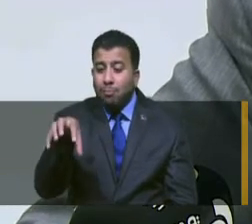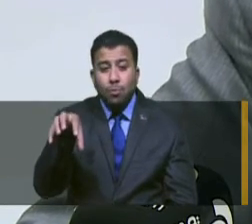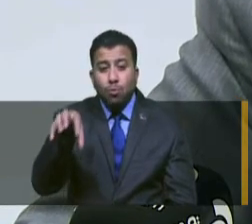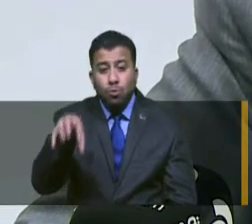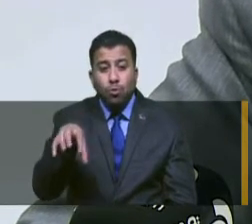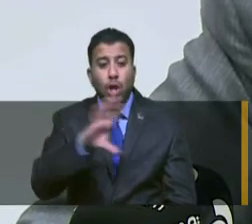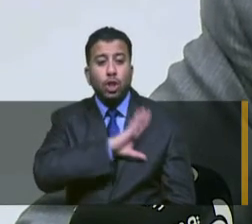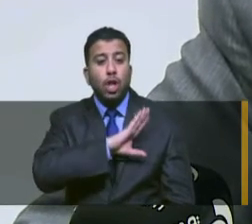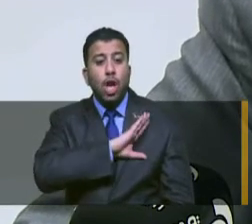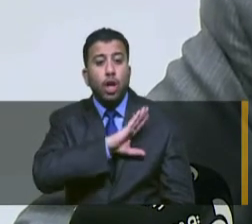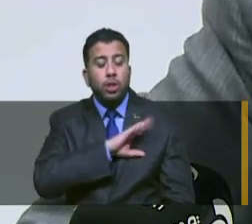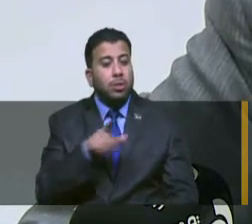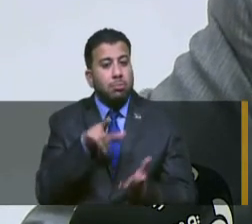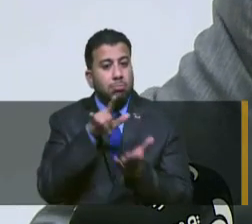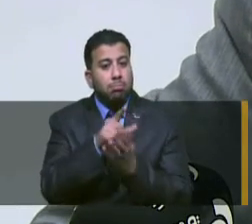عسكرية كاملة